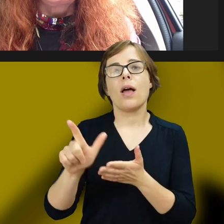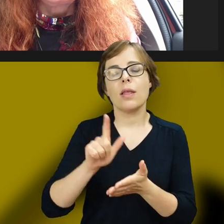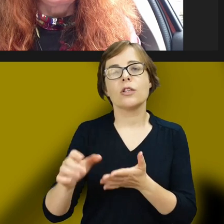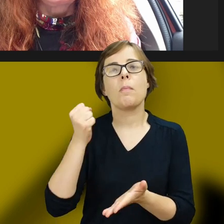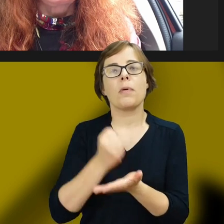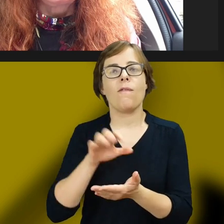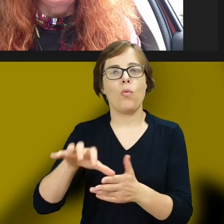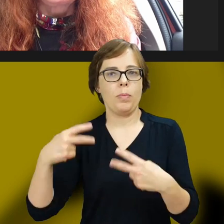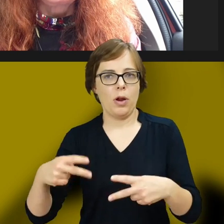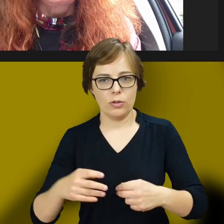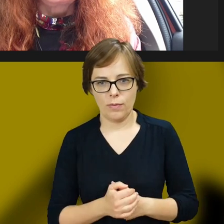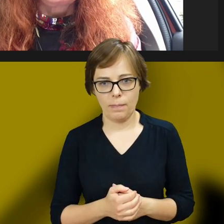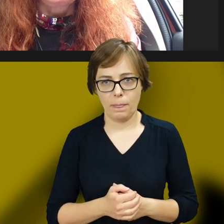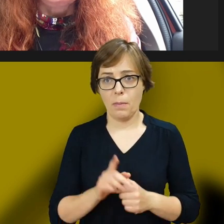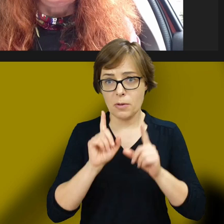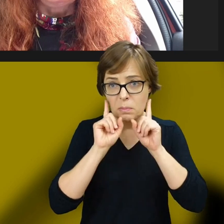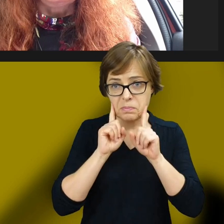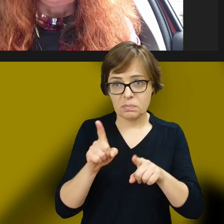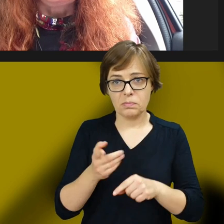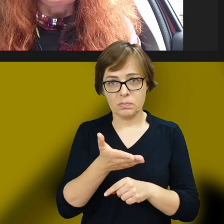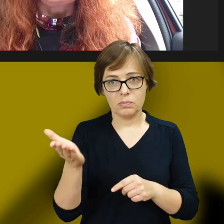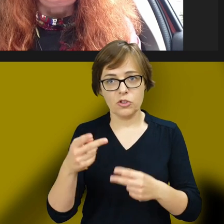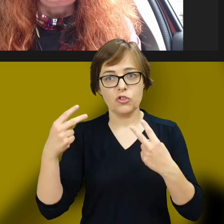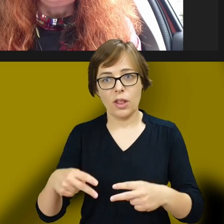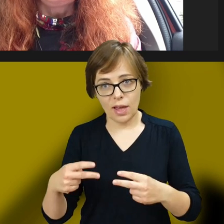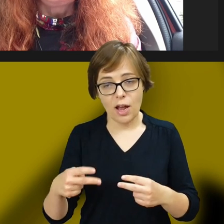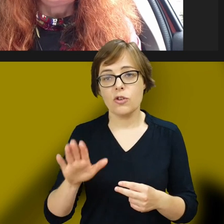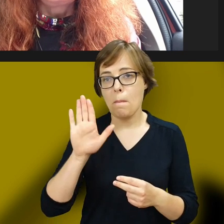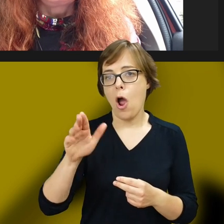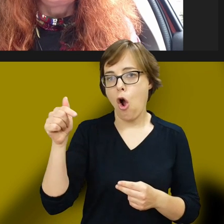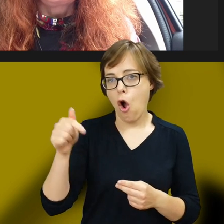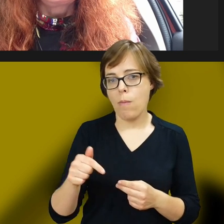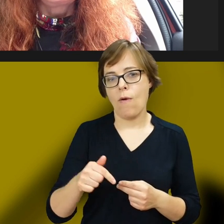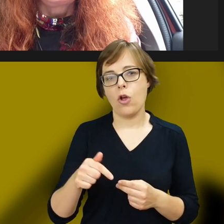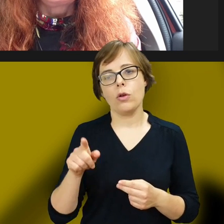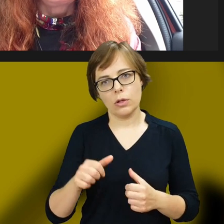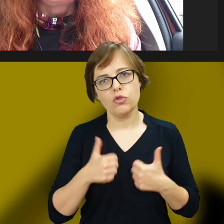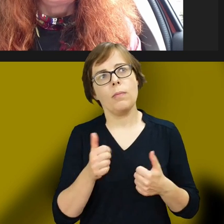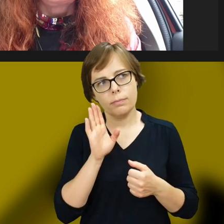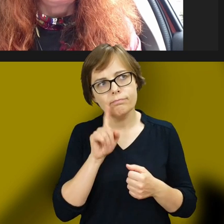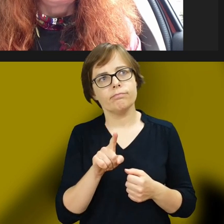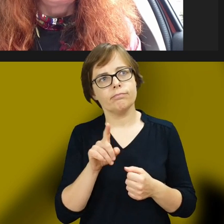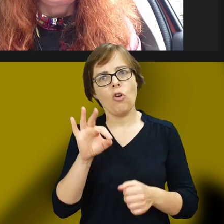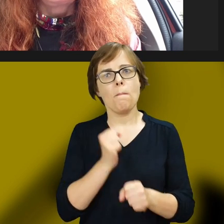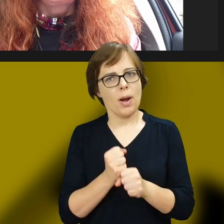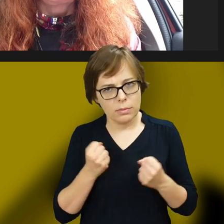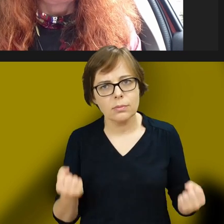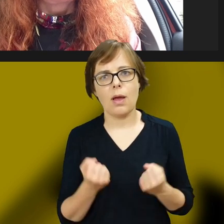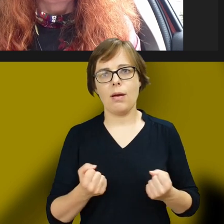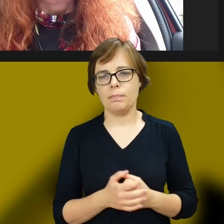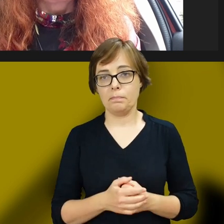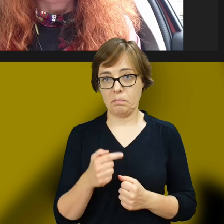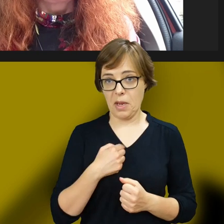na pani i kolega i koleżankach z redakcji ciąży obowiązek zachowania należytej staranności. Spoglądam do prawa